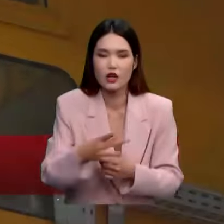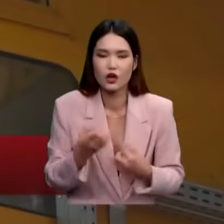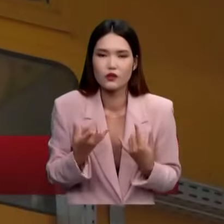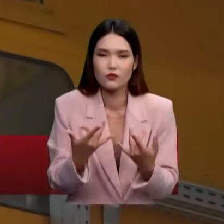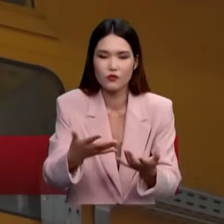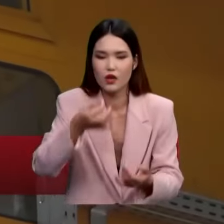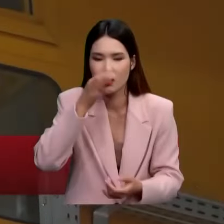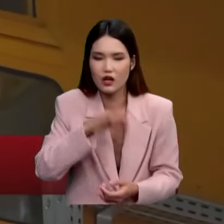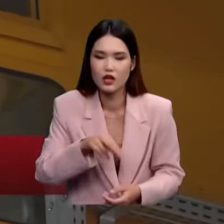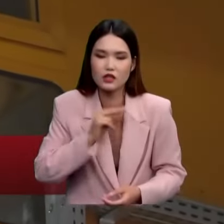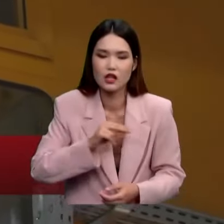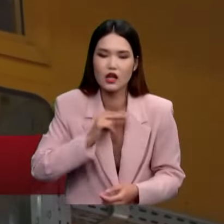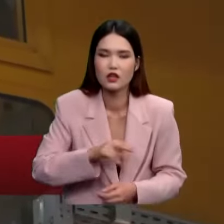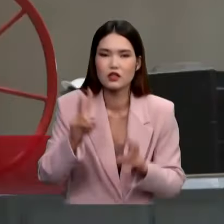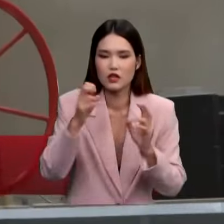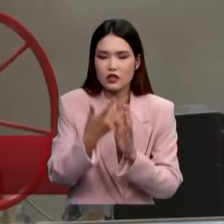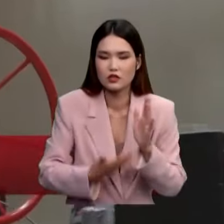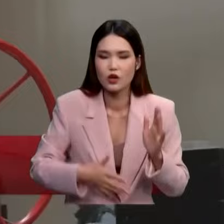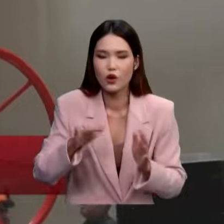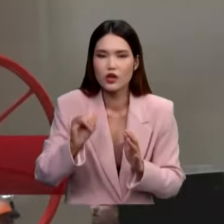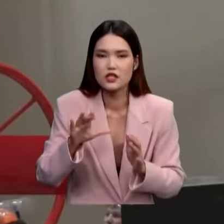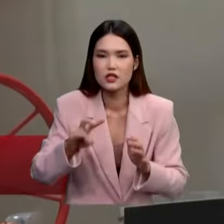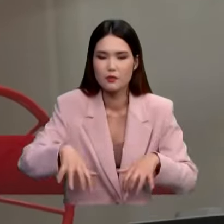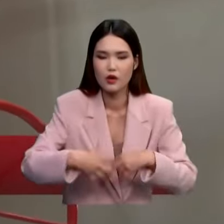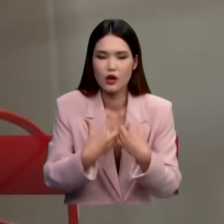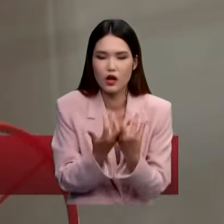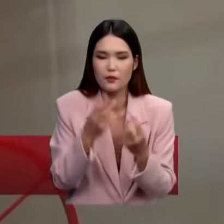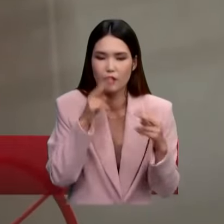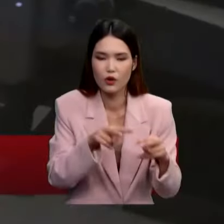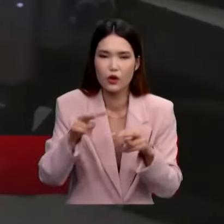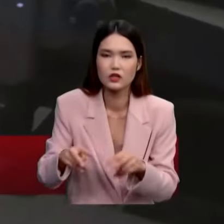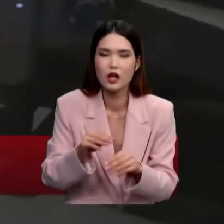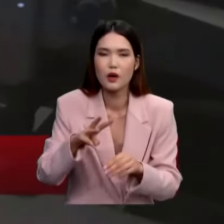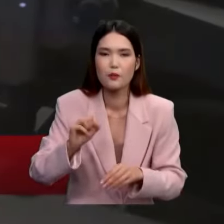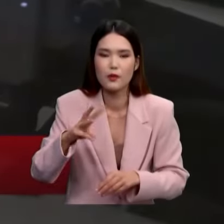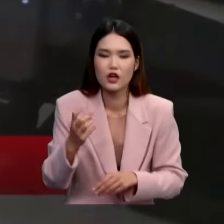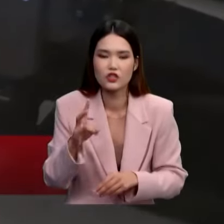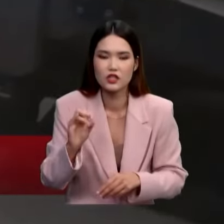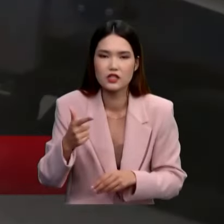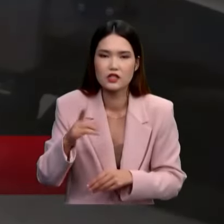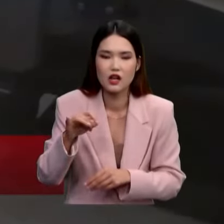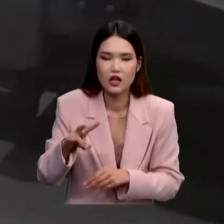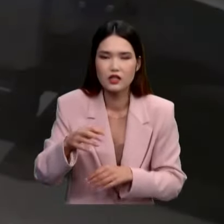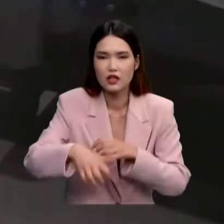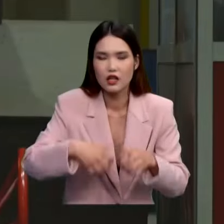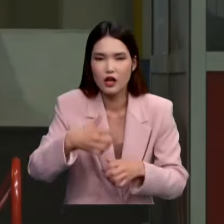рабочие профессии – это наладчик приборов и систем автоматического контроля, машинист автомобильного крана, тракторист и